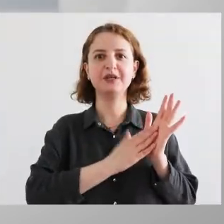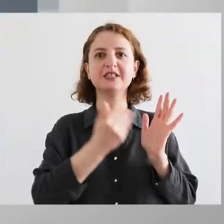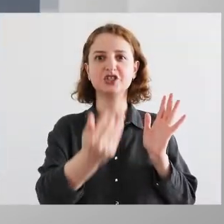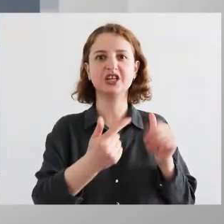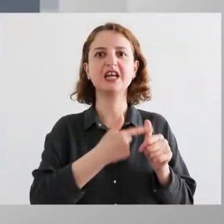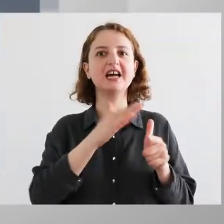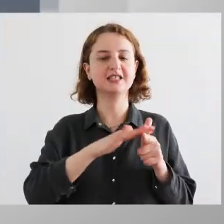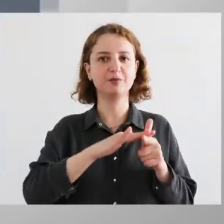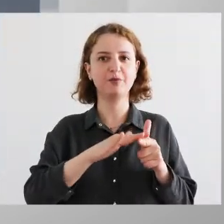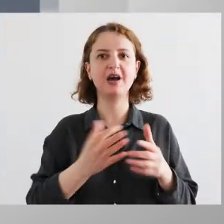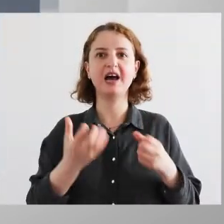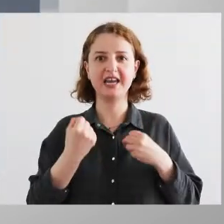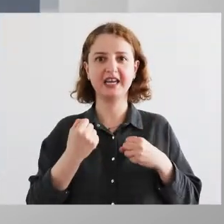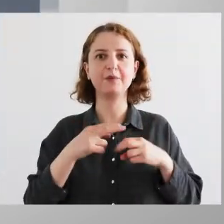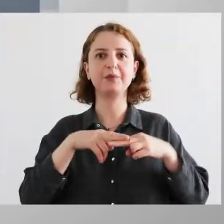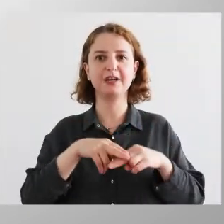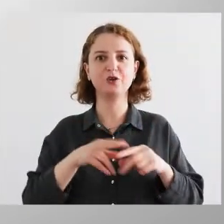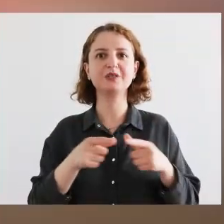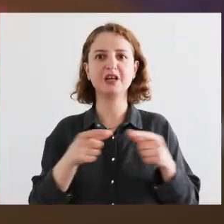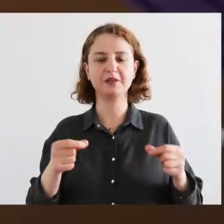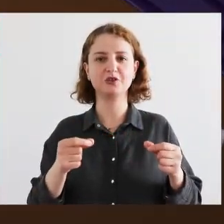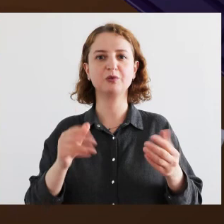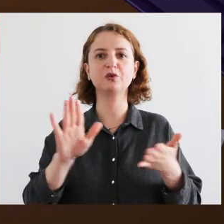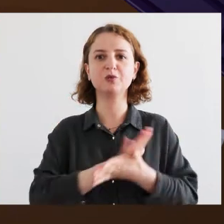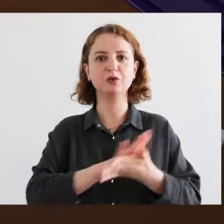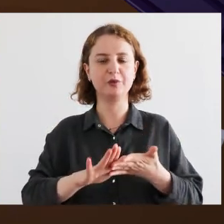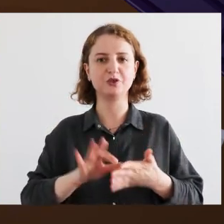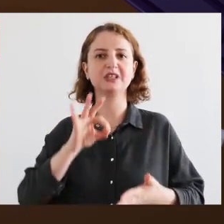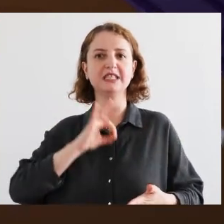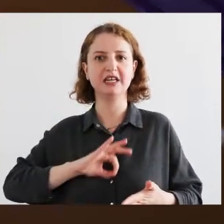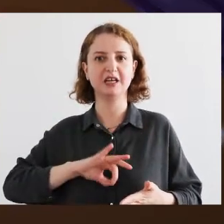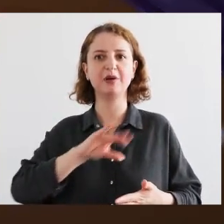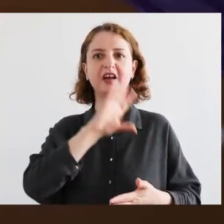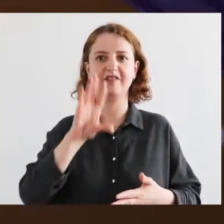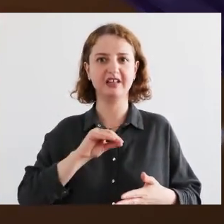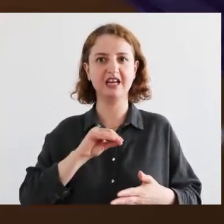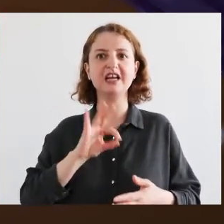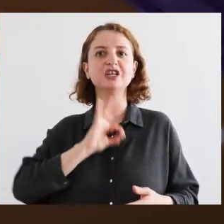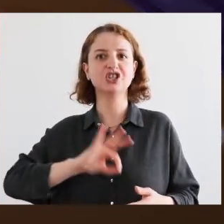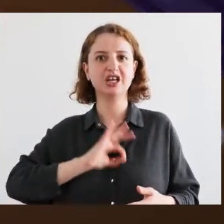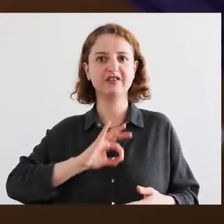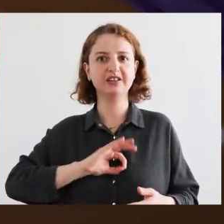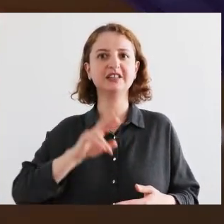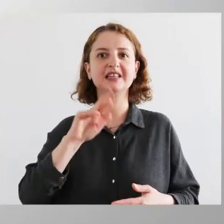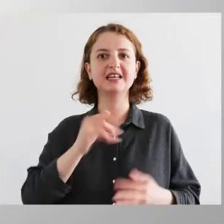დააფიქსირე შენი არსებობა. აიღე პირადობის დამადასტურებელი დოკუმენტი უფასოდ.